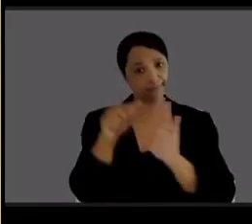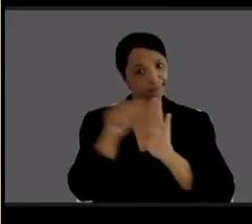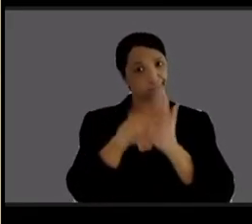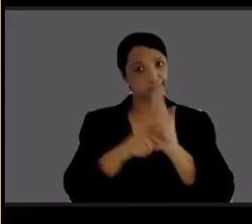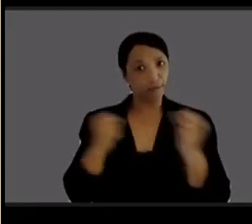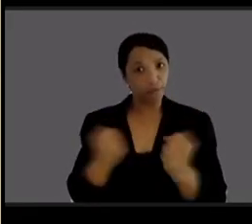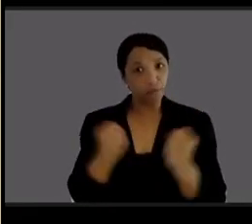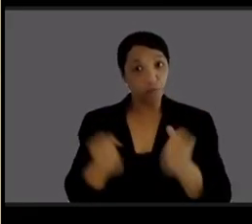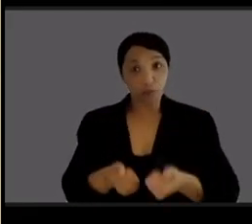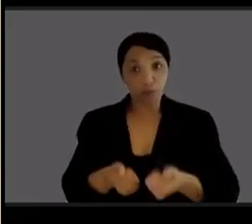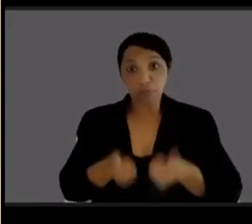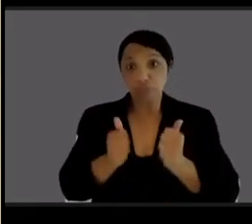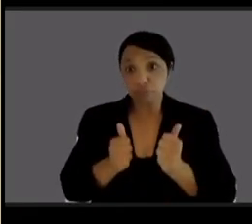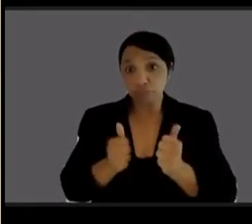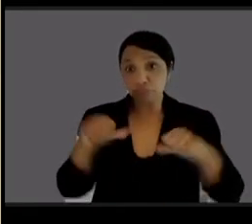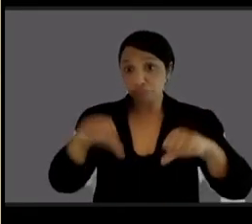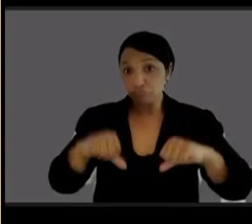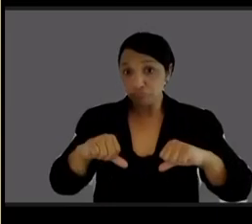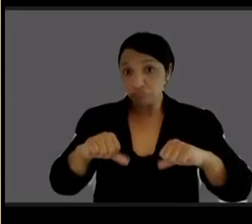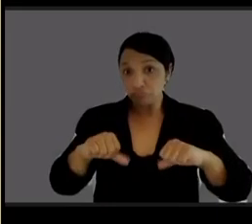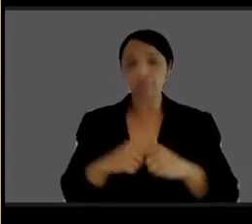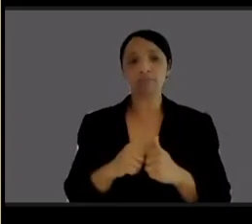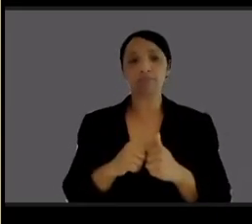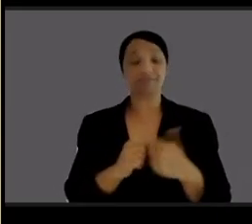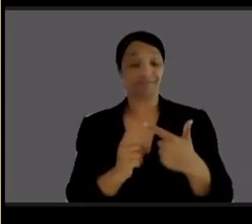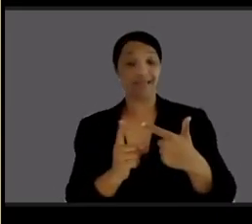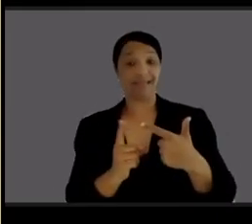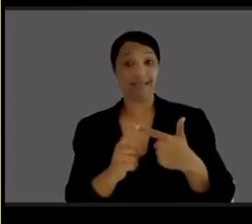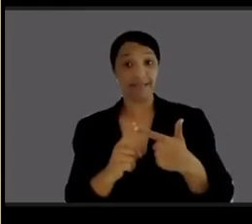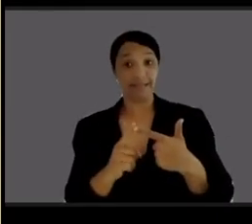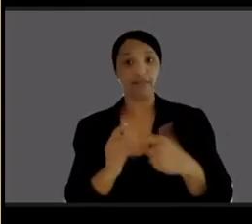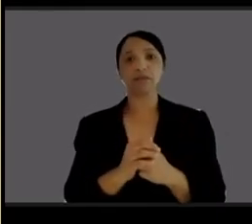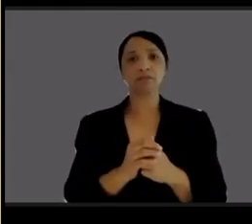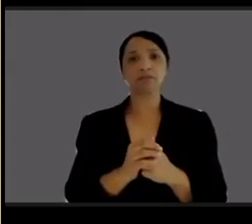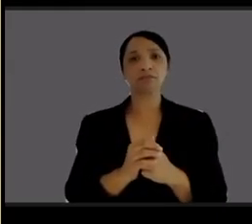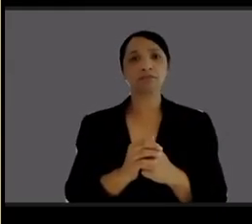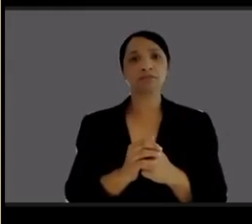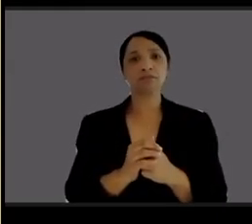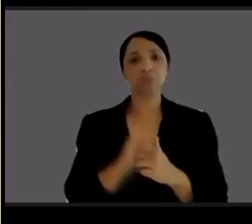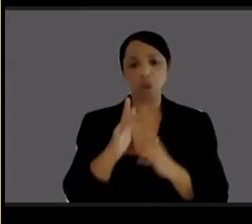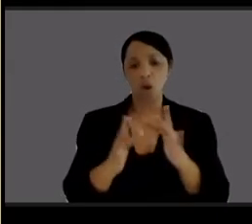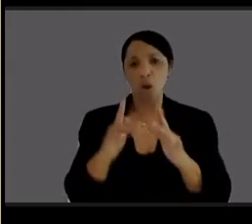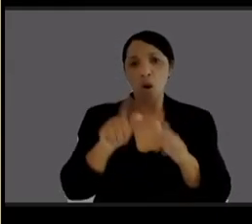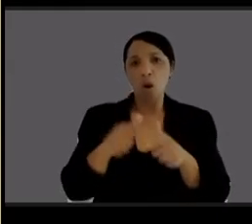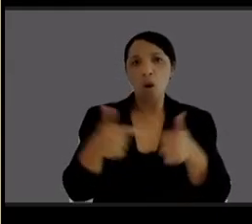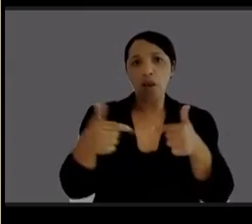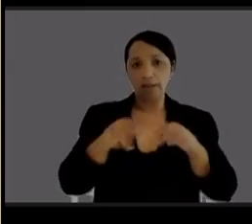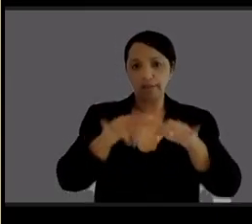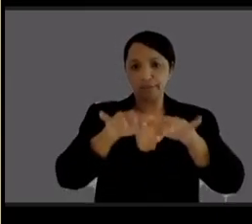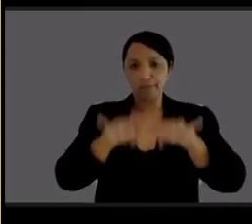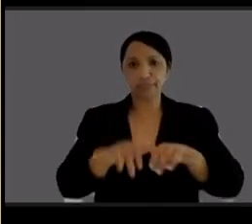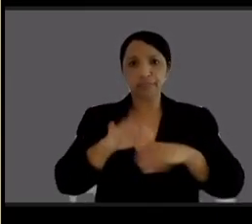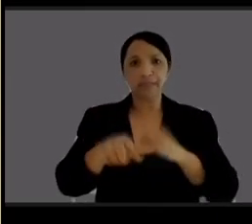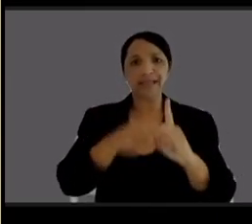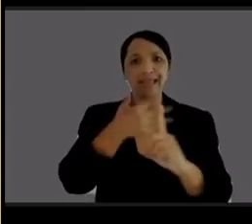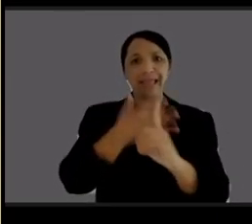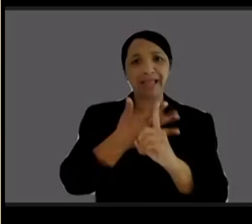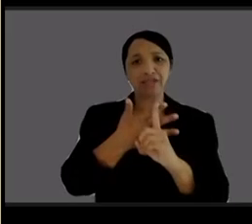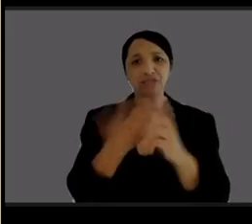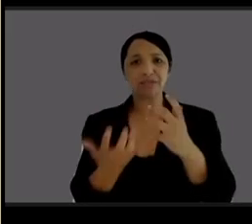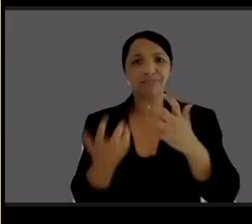ses objectifs et son mandat? Deuxièmement, comment l'Internet peut mieux soutenir les